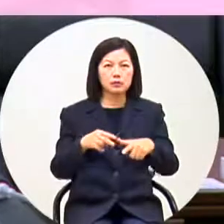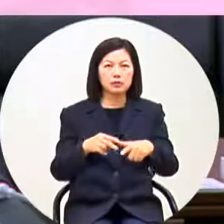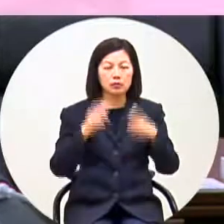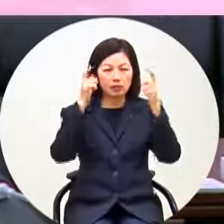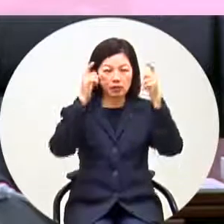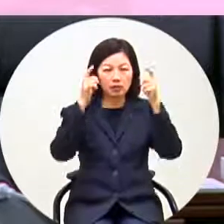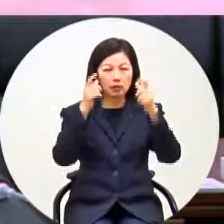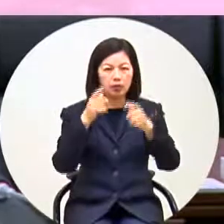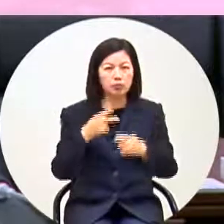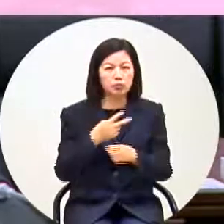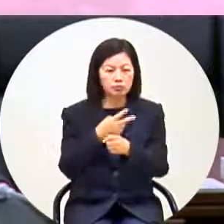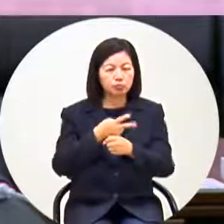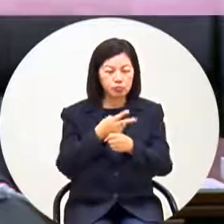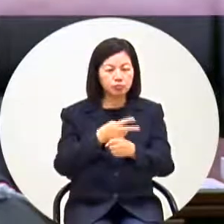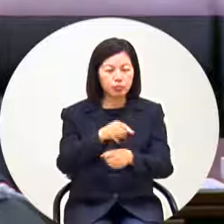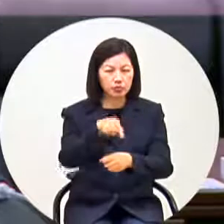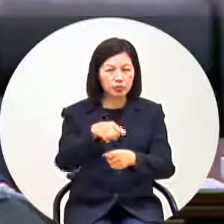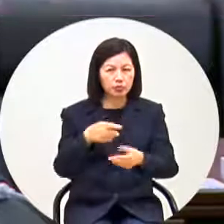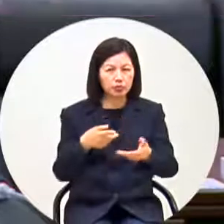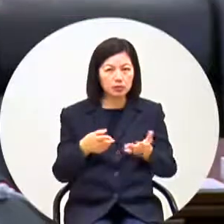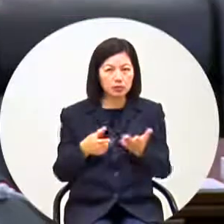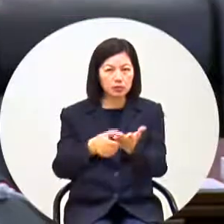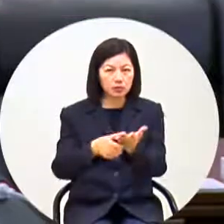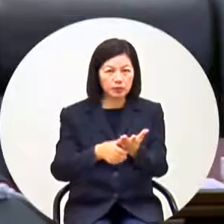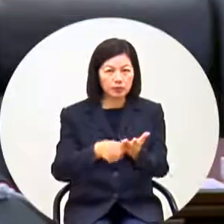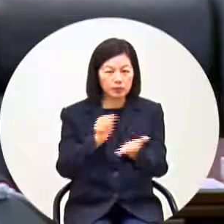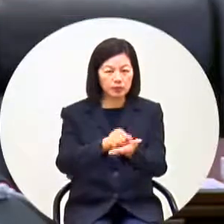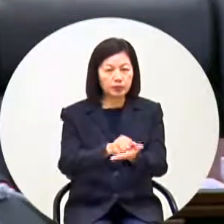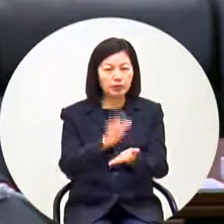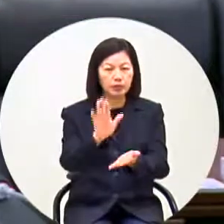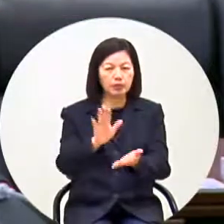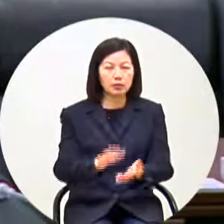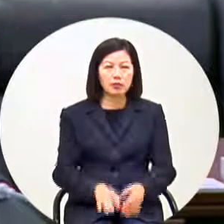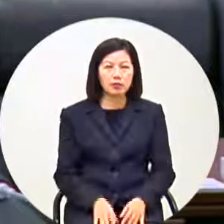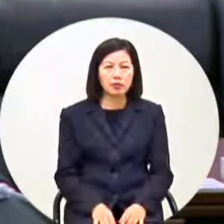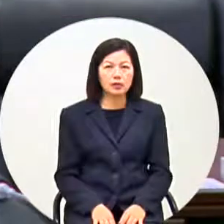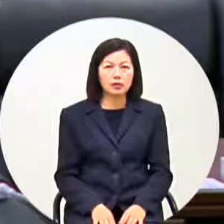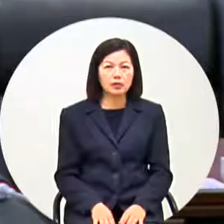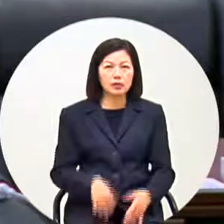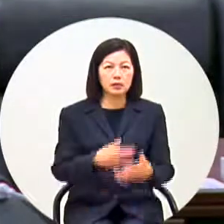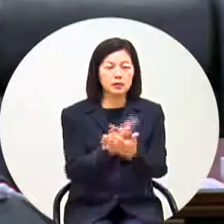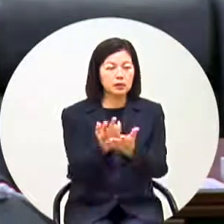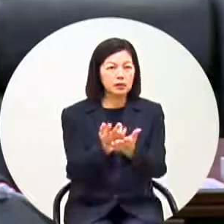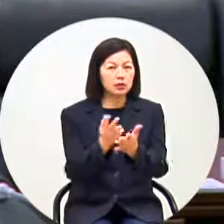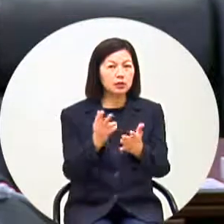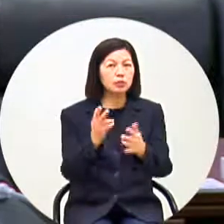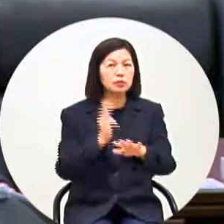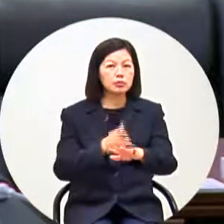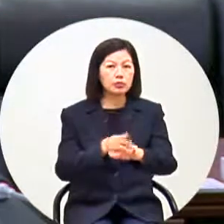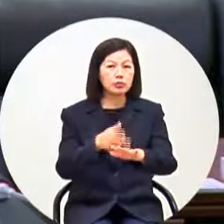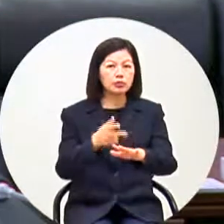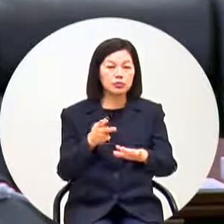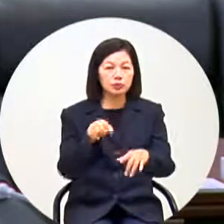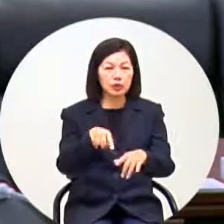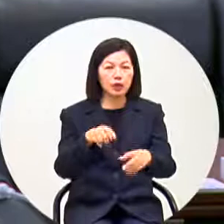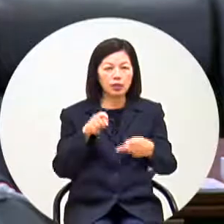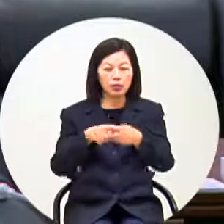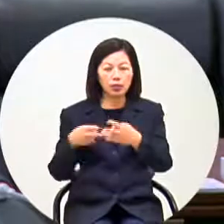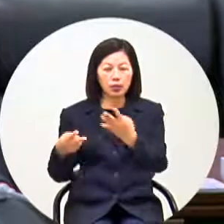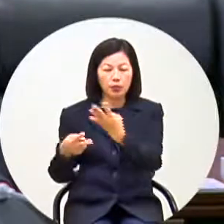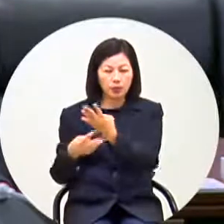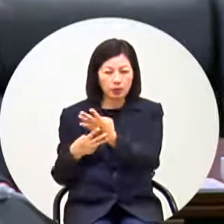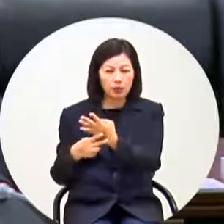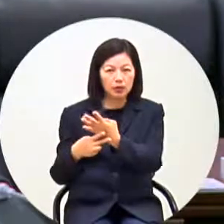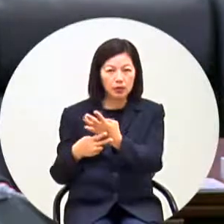的仓库群哦，它是艺术碰上我们的工业的一个区块哦， 所以他是在讲高雄